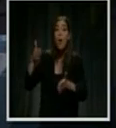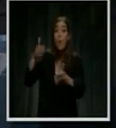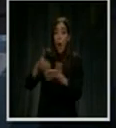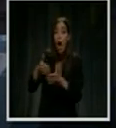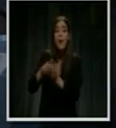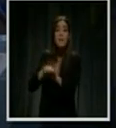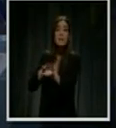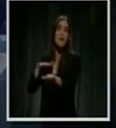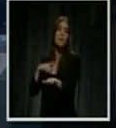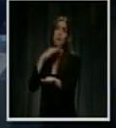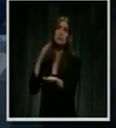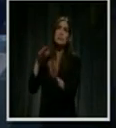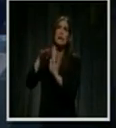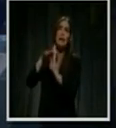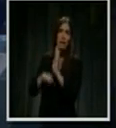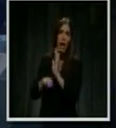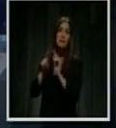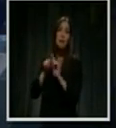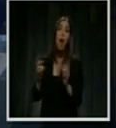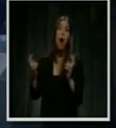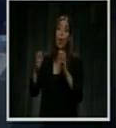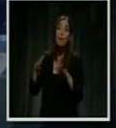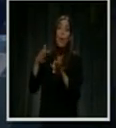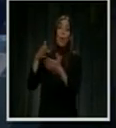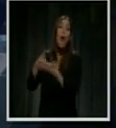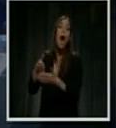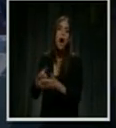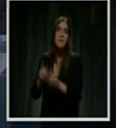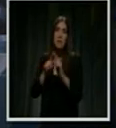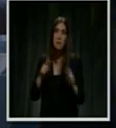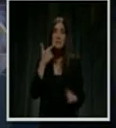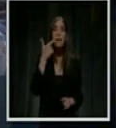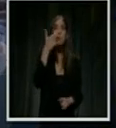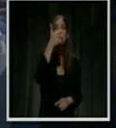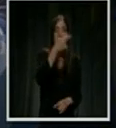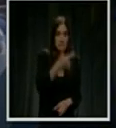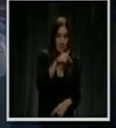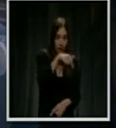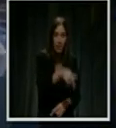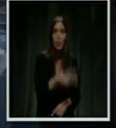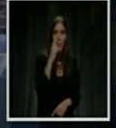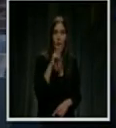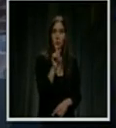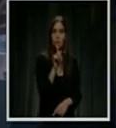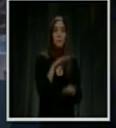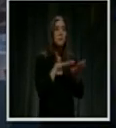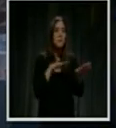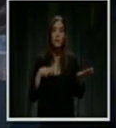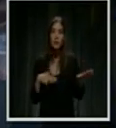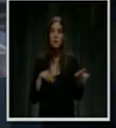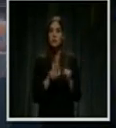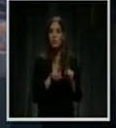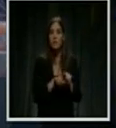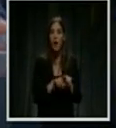Għaddew 7 snin, 8 snin, u inti fit-traffiku kont u fit-traffiku bqajt. Minkejja li ntefqu 700 miljun